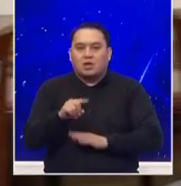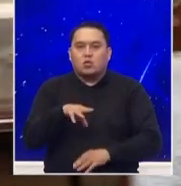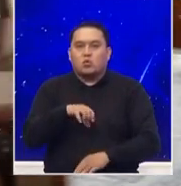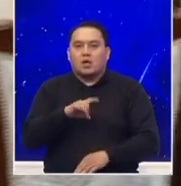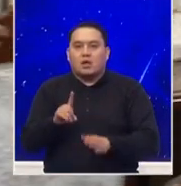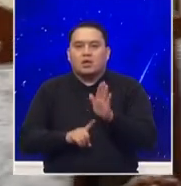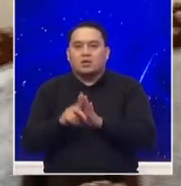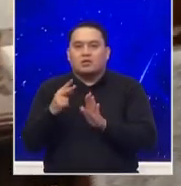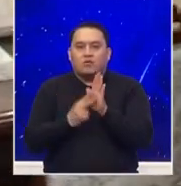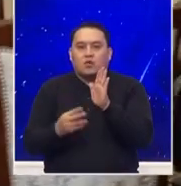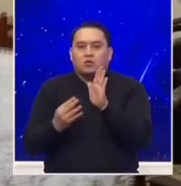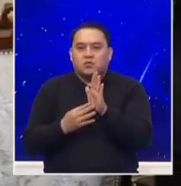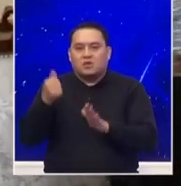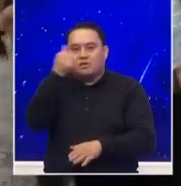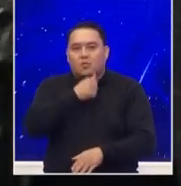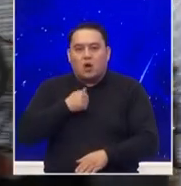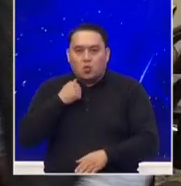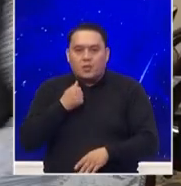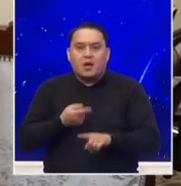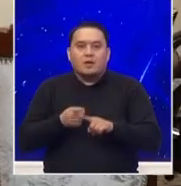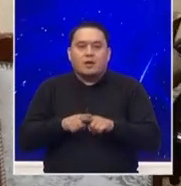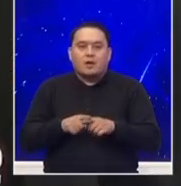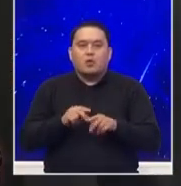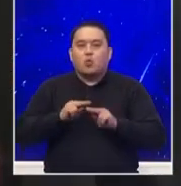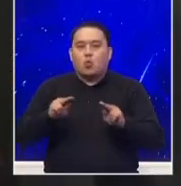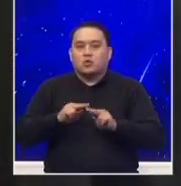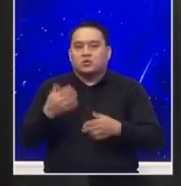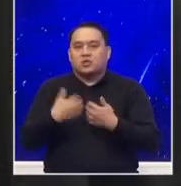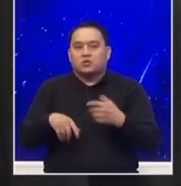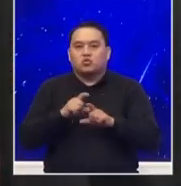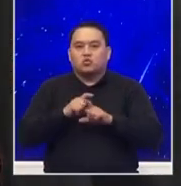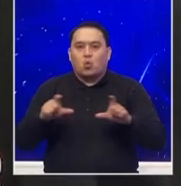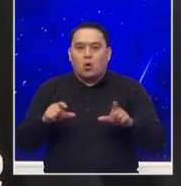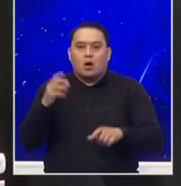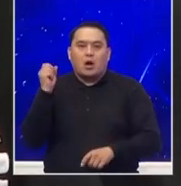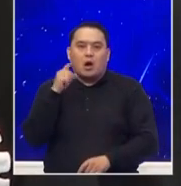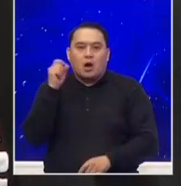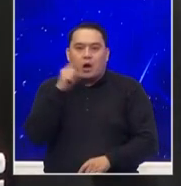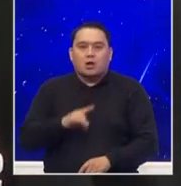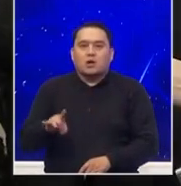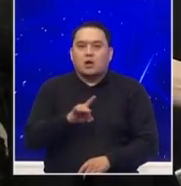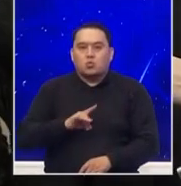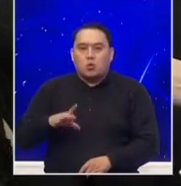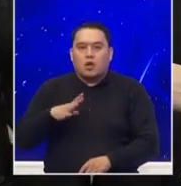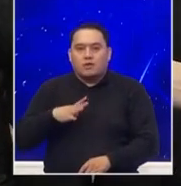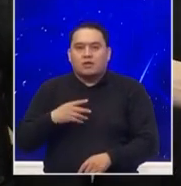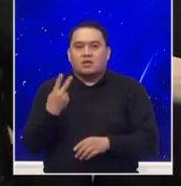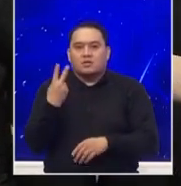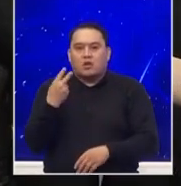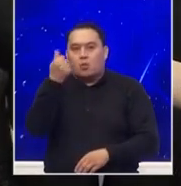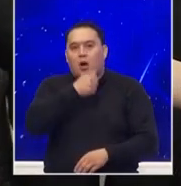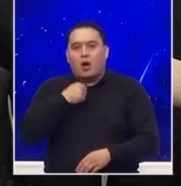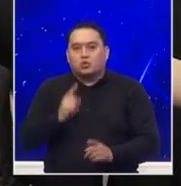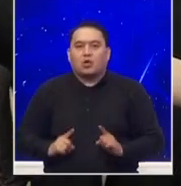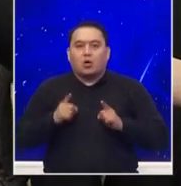Туйлыбаева начала еще в 1989 году преподавателем средней школы в поселке Карабулак Искельдинского района. В 2002